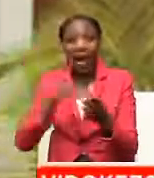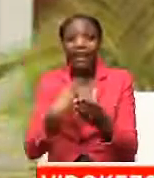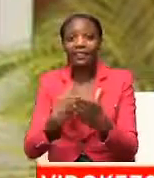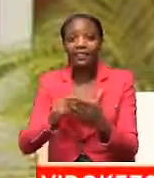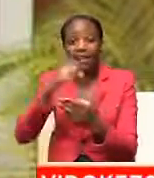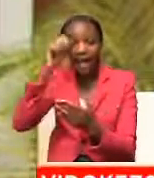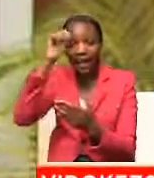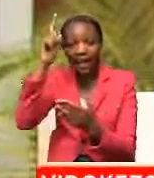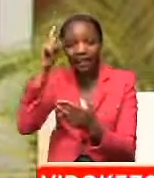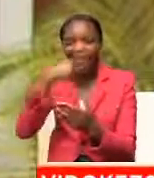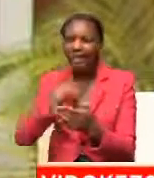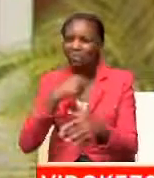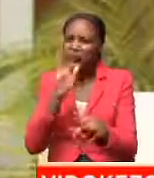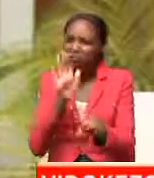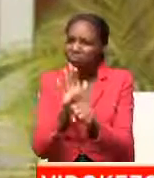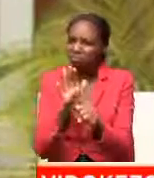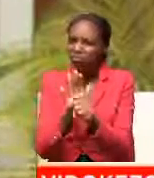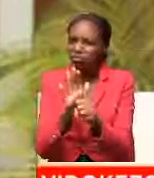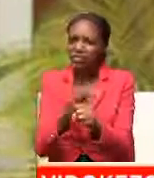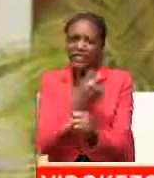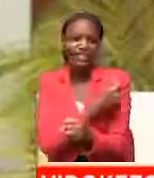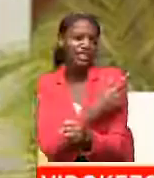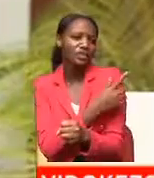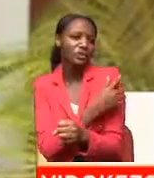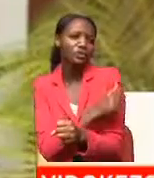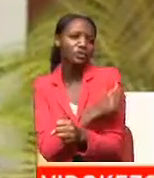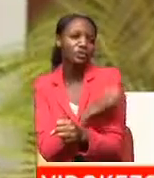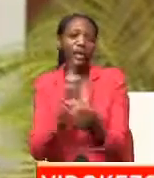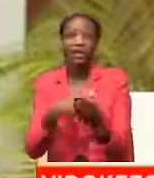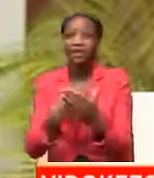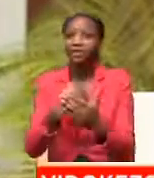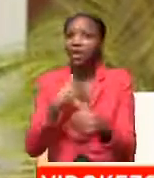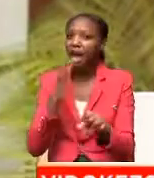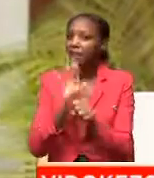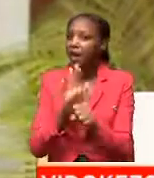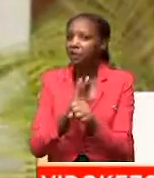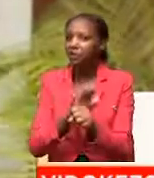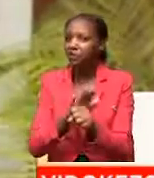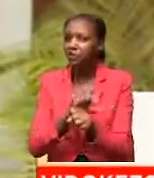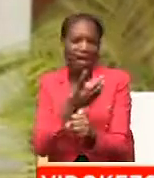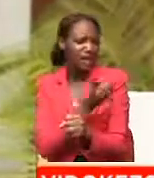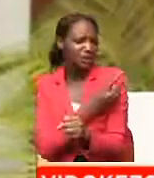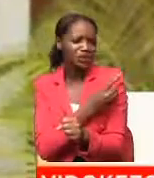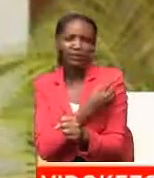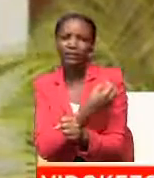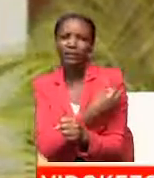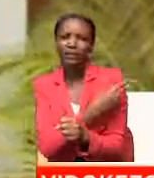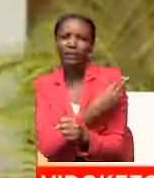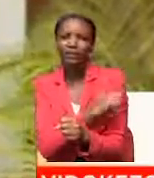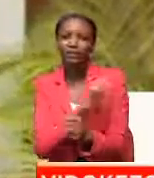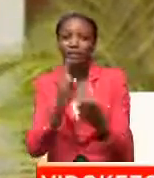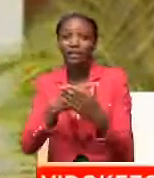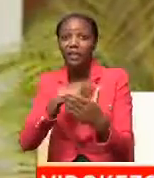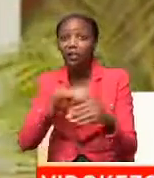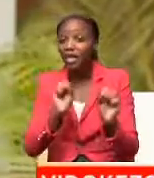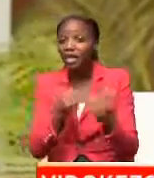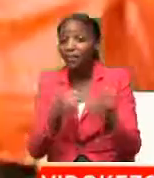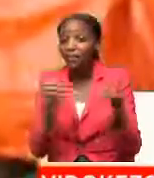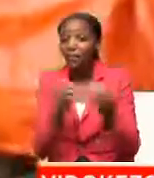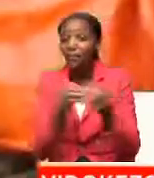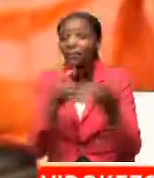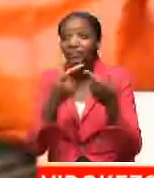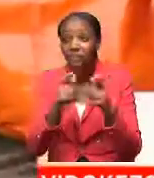understand that there are so many in the hospital. There are so many that we could not be able to meet, but it is just a